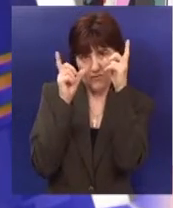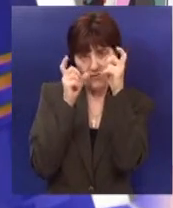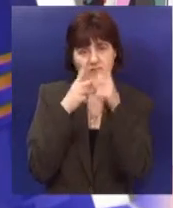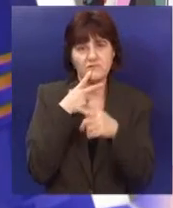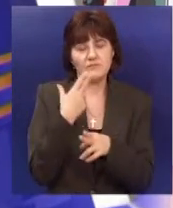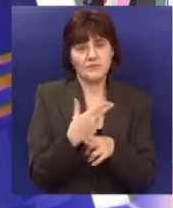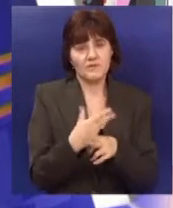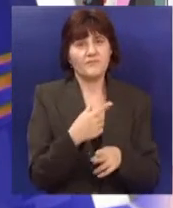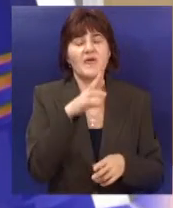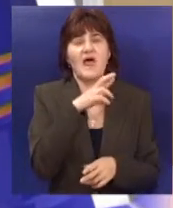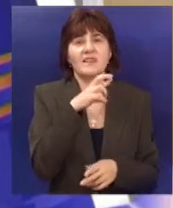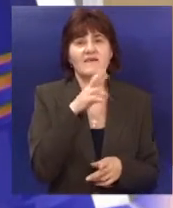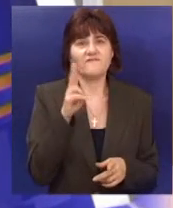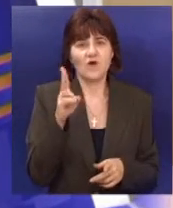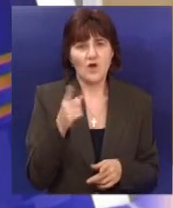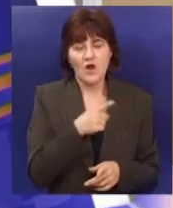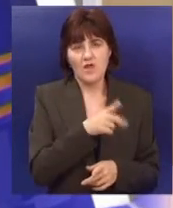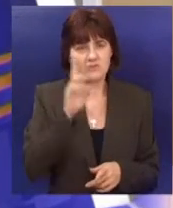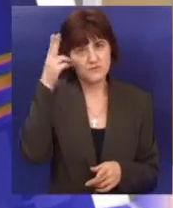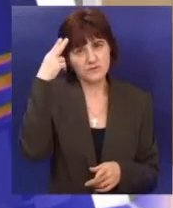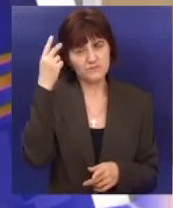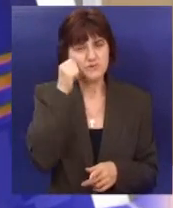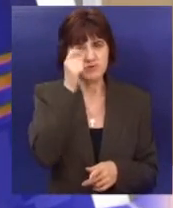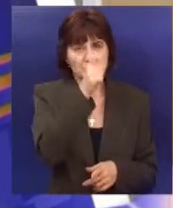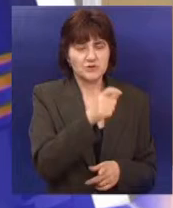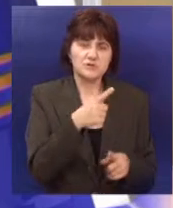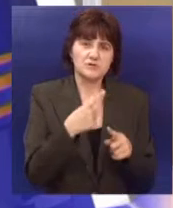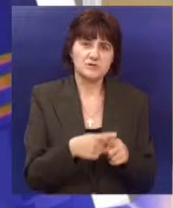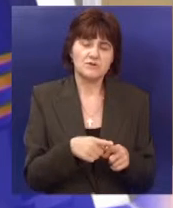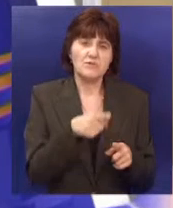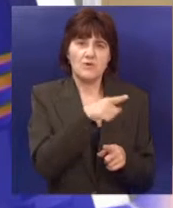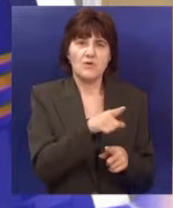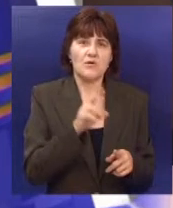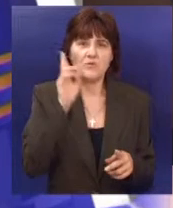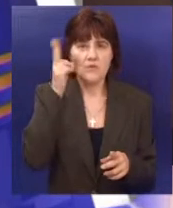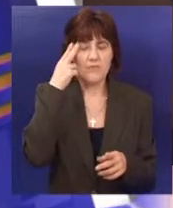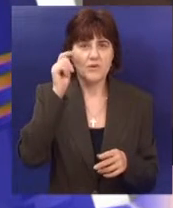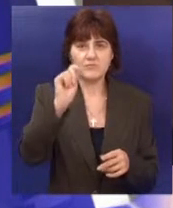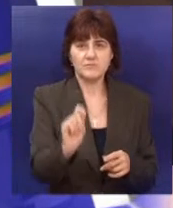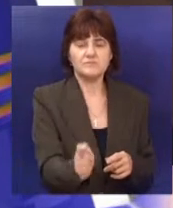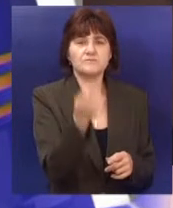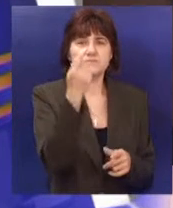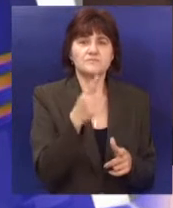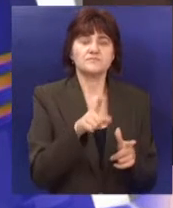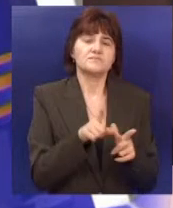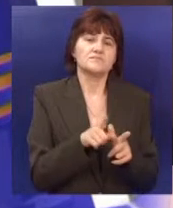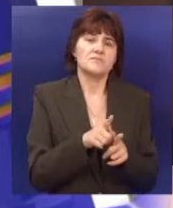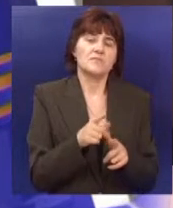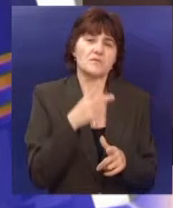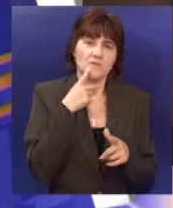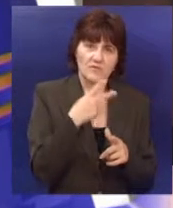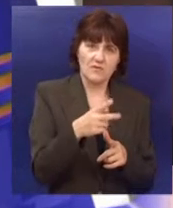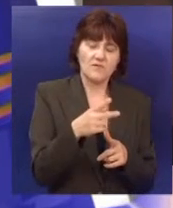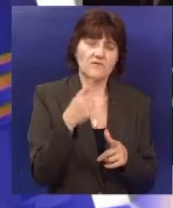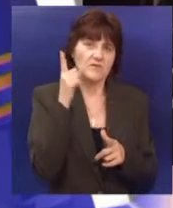Warhola. Warhol je jedan od najpoznatijih umetnika 20. veka, zaslužan za rođenje umetničkog pravca poznatog kao pop